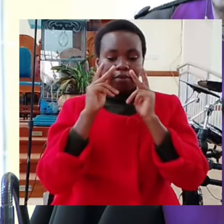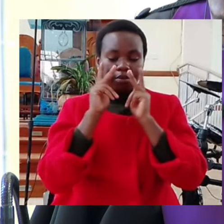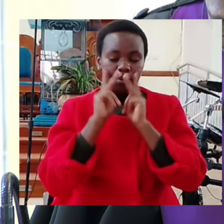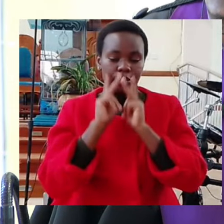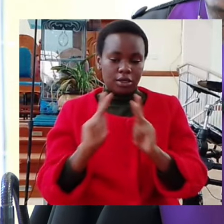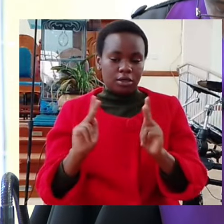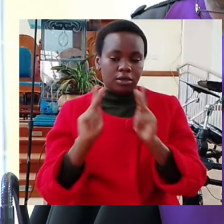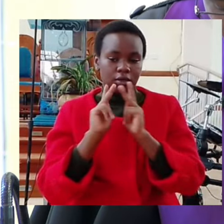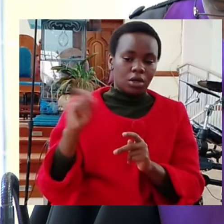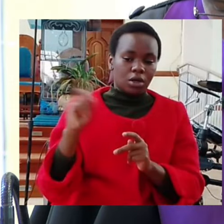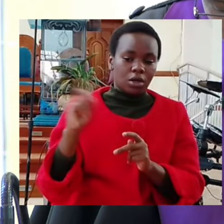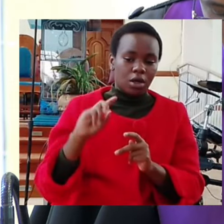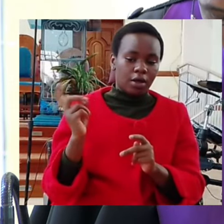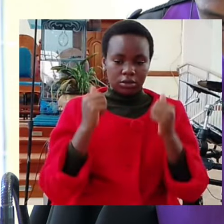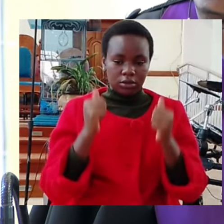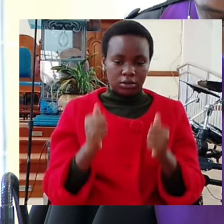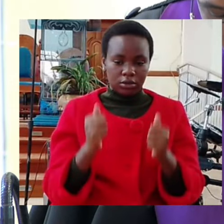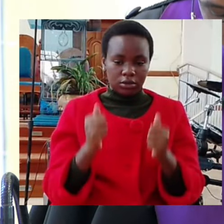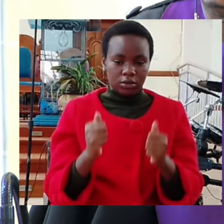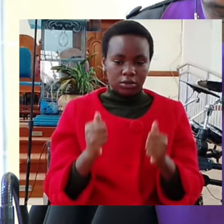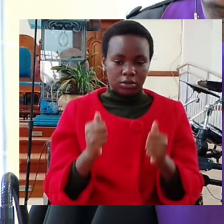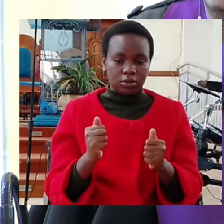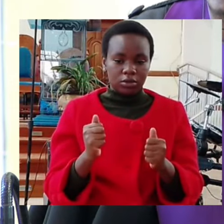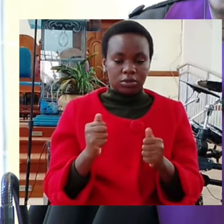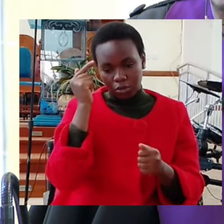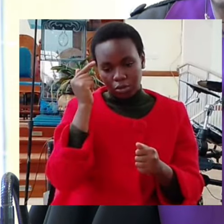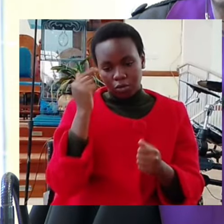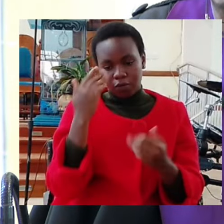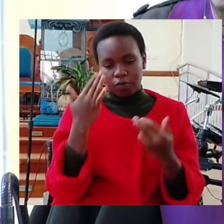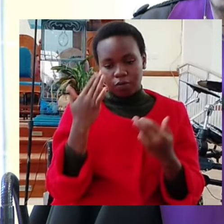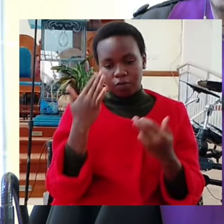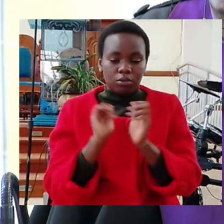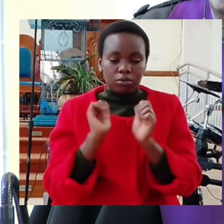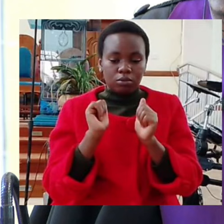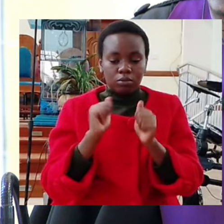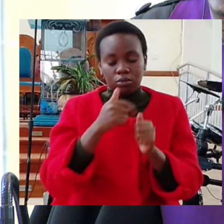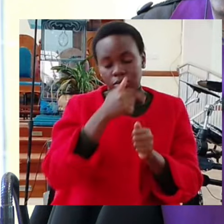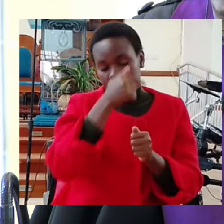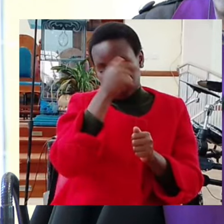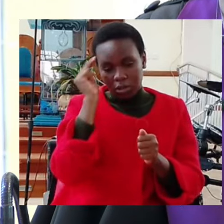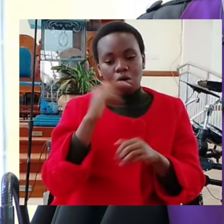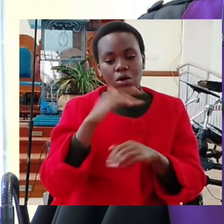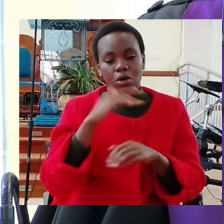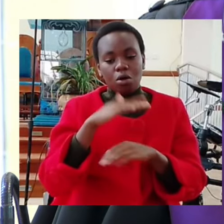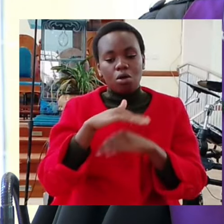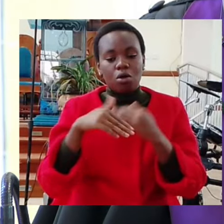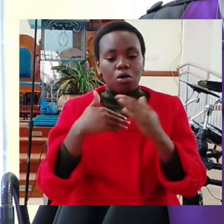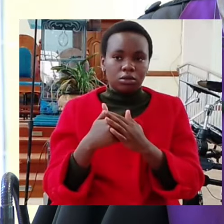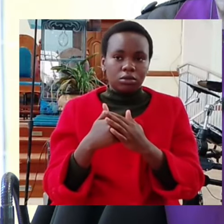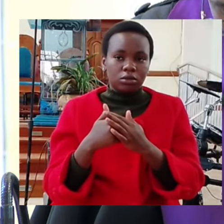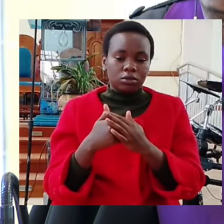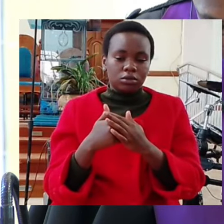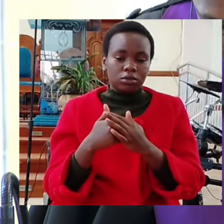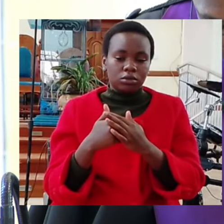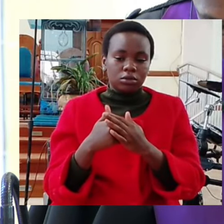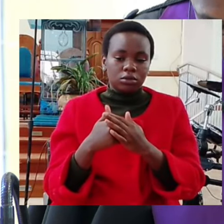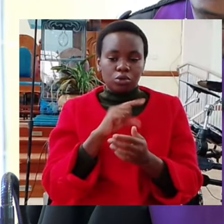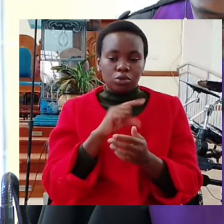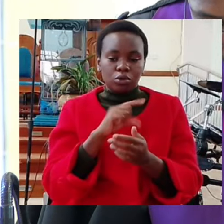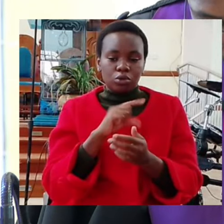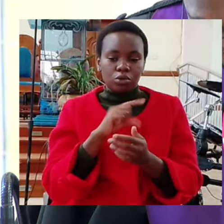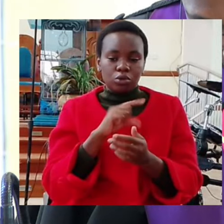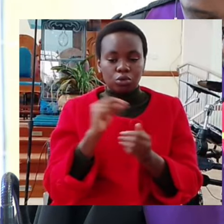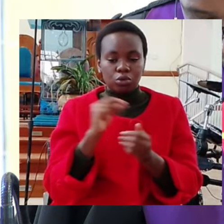hinya ni undu wa uguo tondu wa uria ma no uria mathiaga na mbere